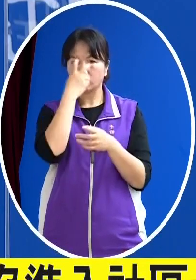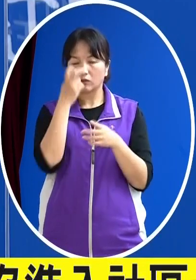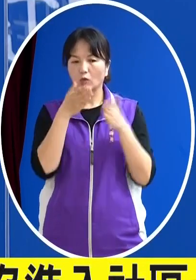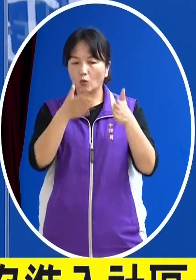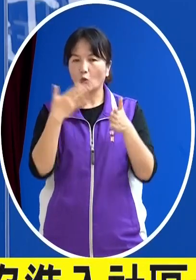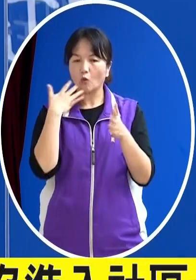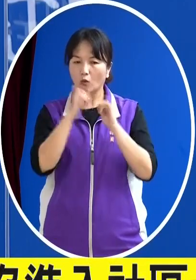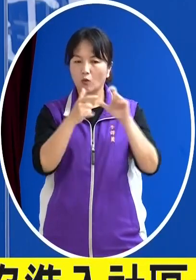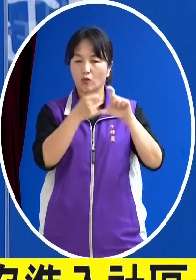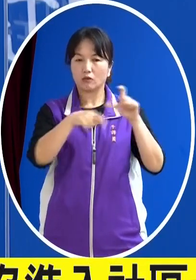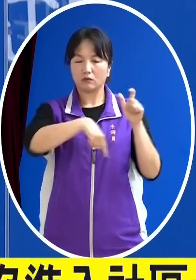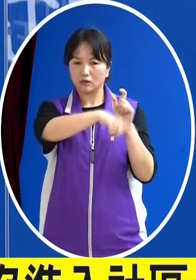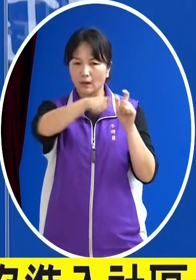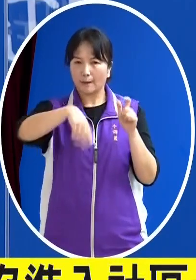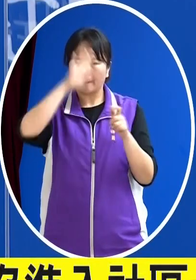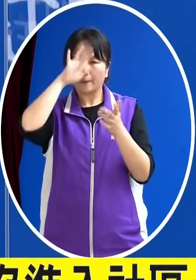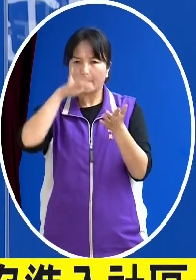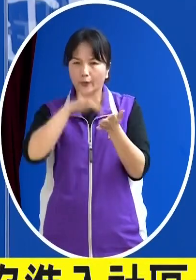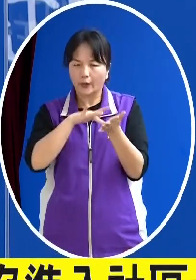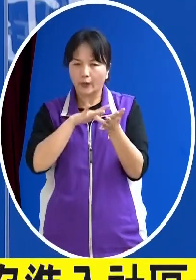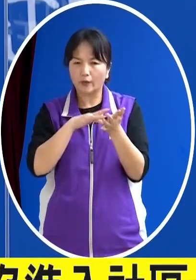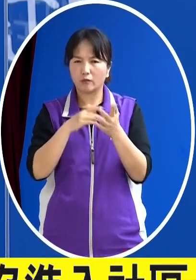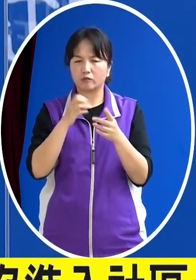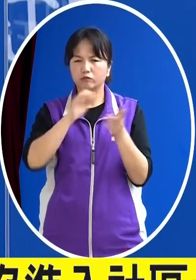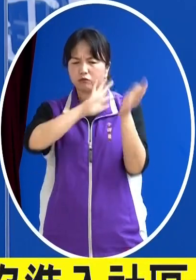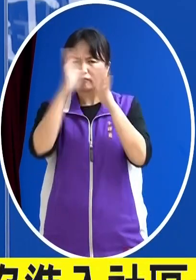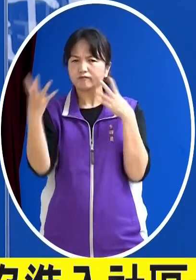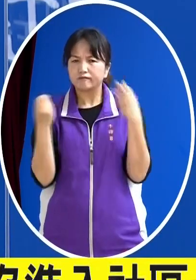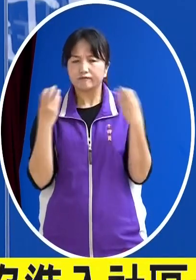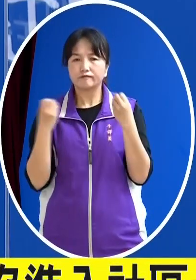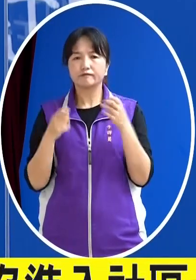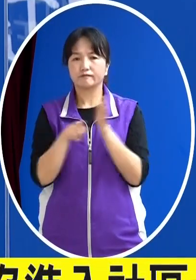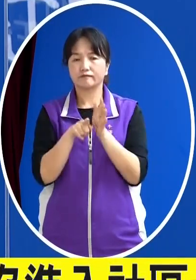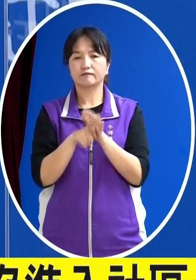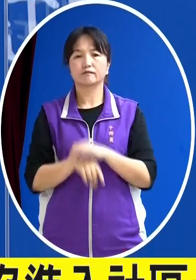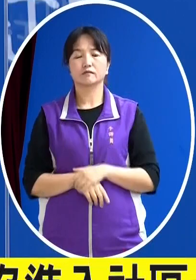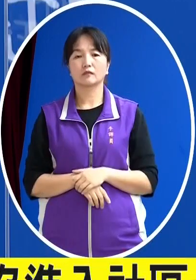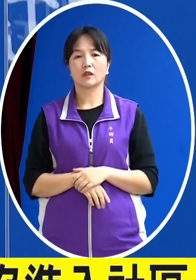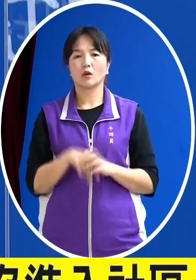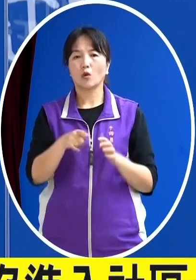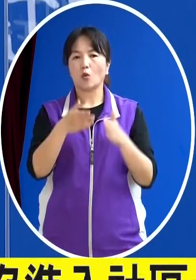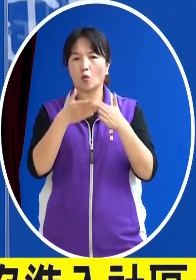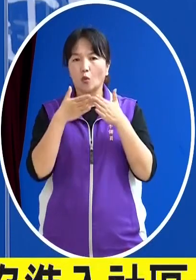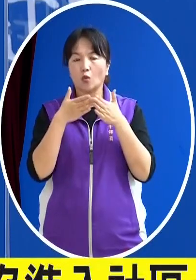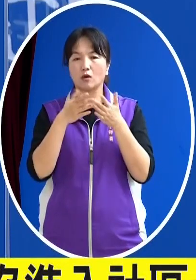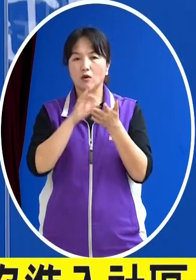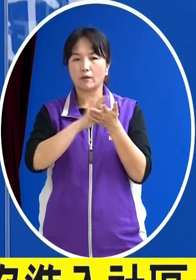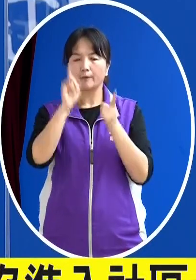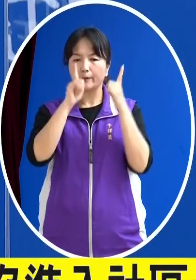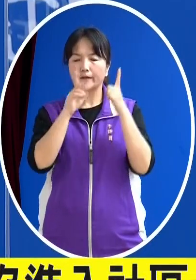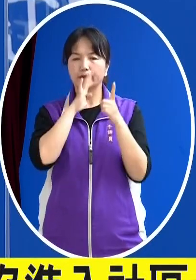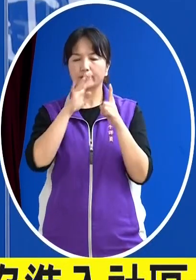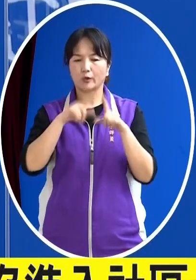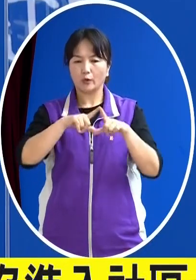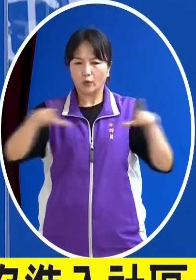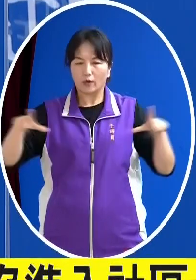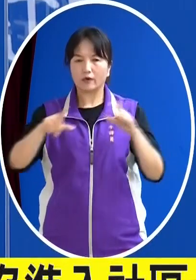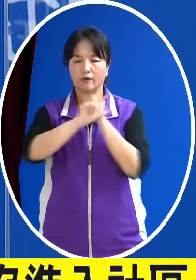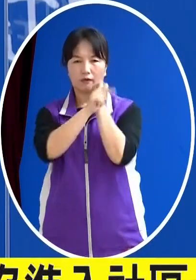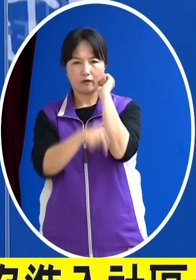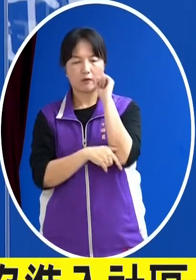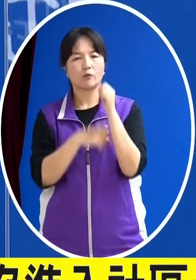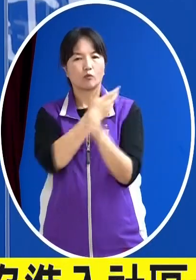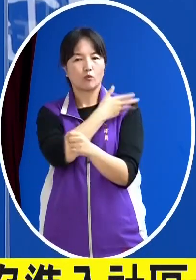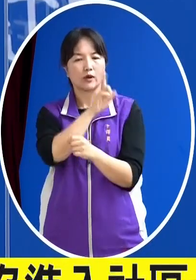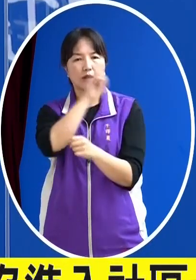我们对于一个社区里面的病毒流行情形不太了解，然后你需要用一个比较广泛性的一个检